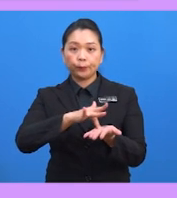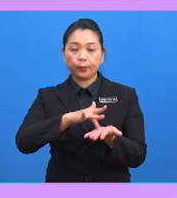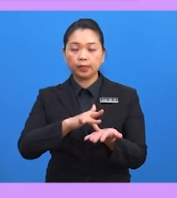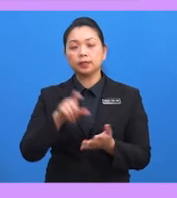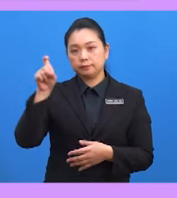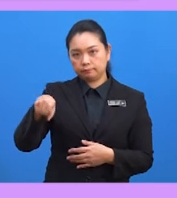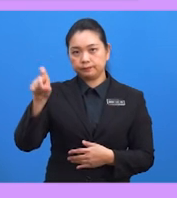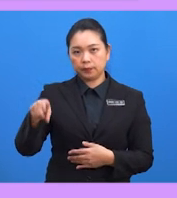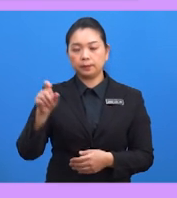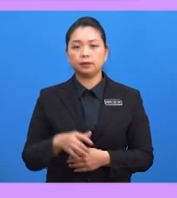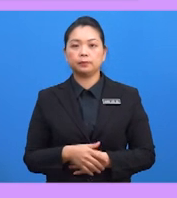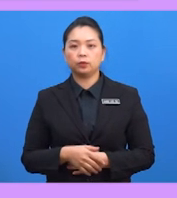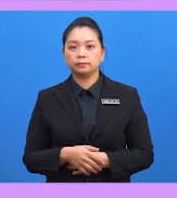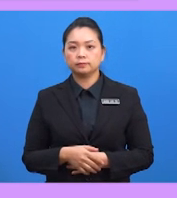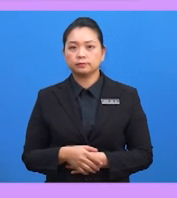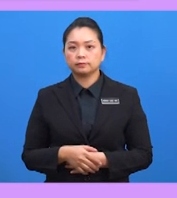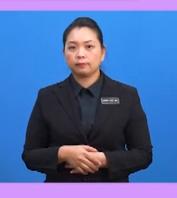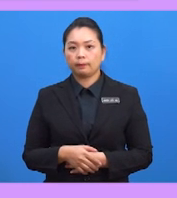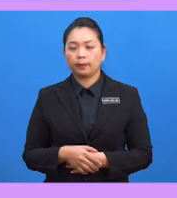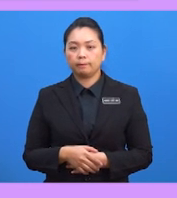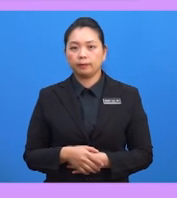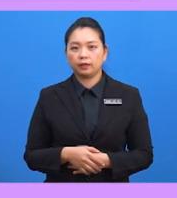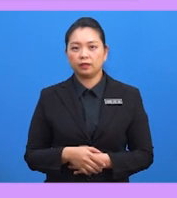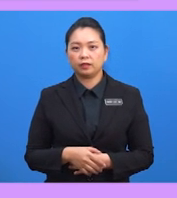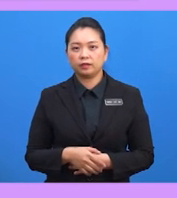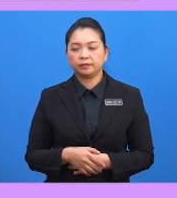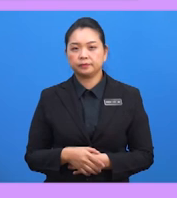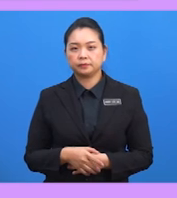Perbelanjaan perubatan, barang keperluan.